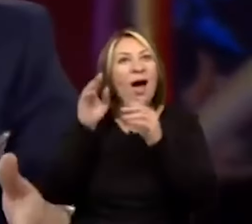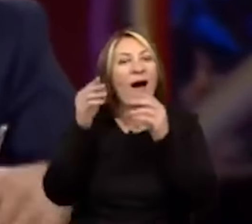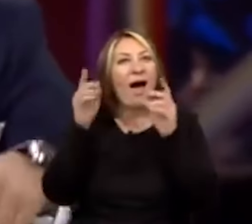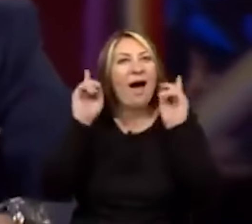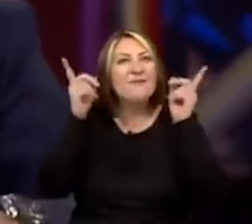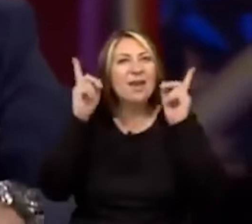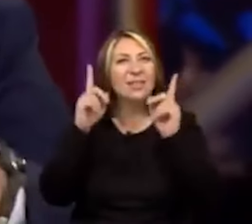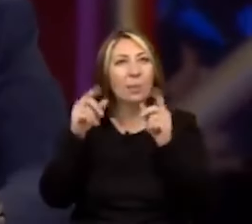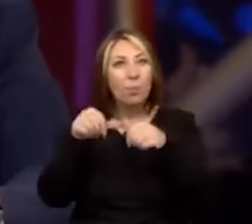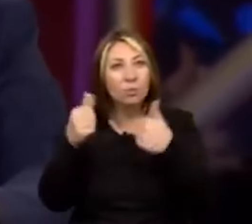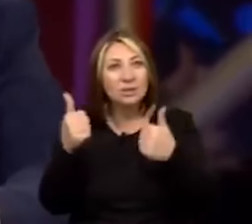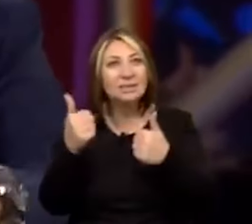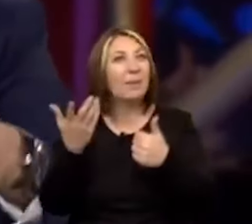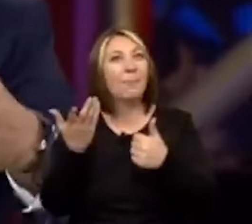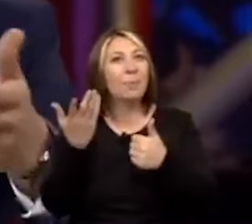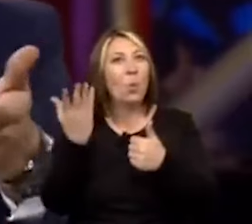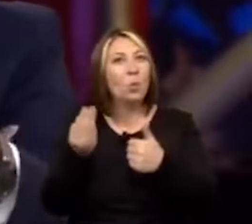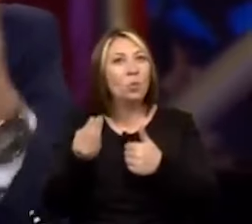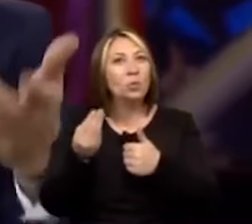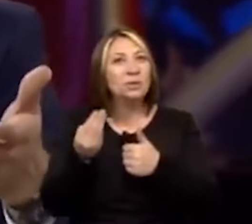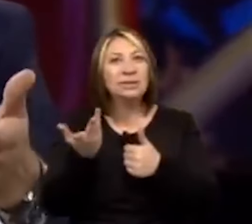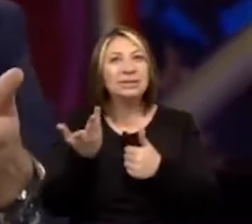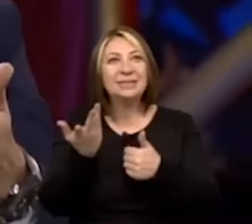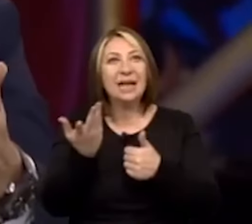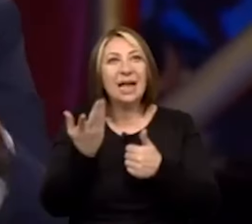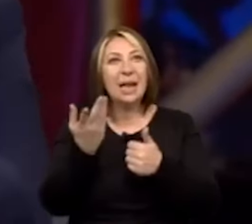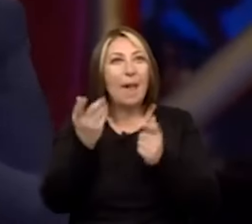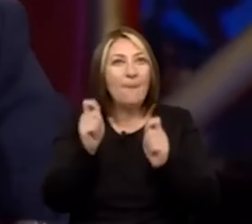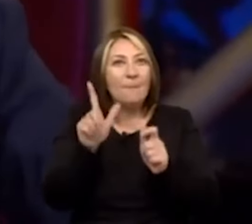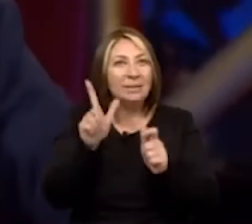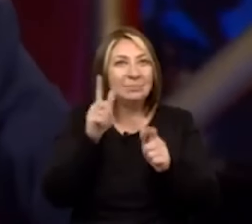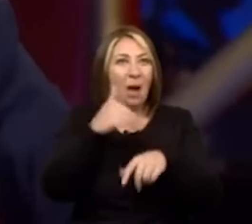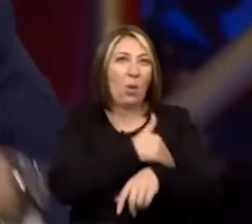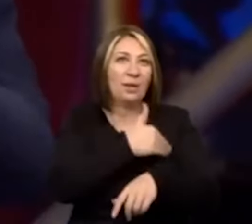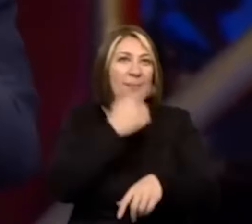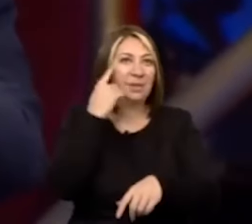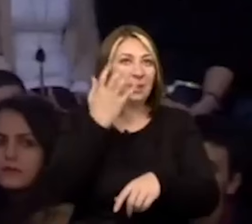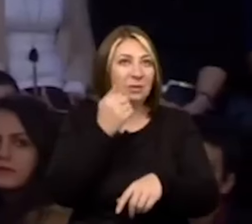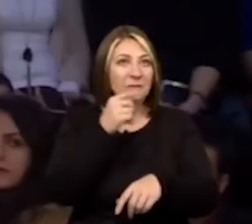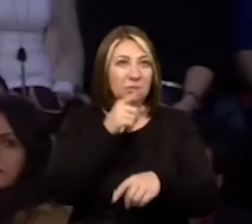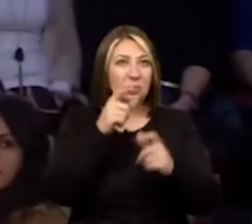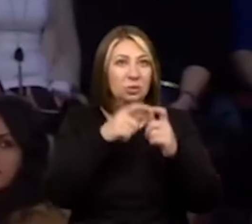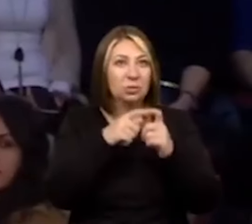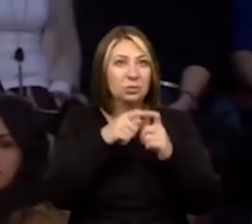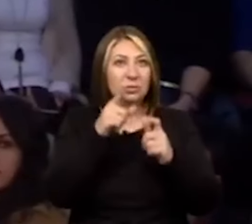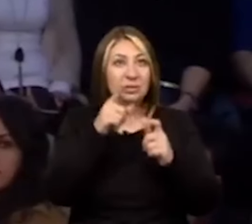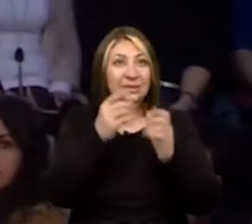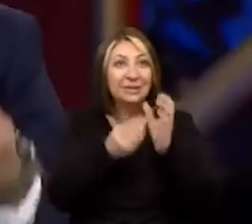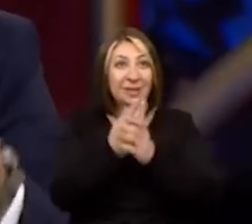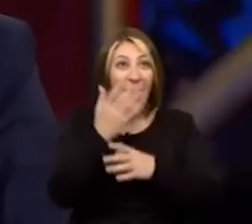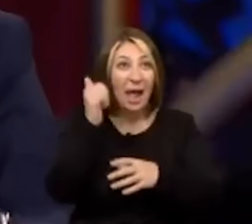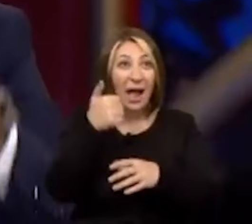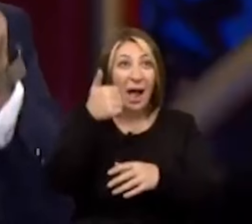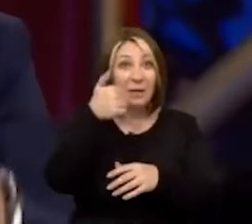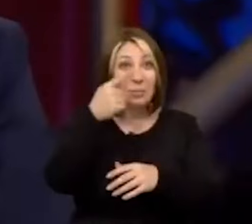Ne yapmalıyım dedi. Boşanırsam dedi avukata. Ne gibi işlem yapmalıyım dedi. Avukattan bilgi aldım. Bu program kaçta başlıyor? Senin programın